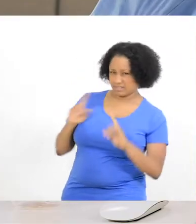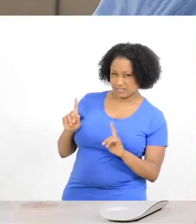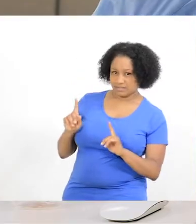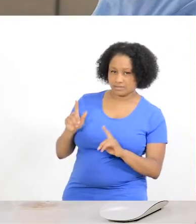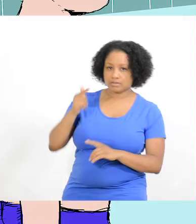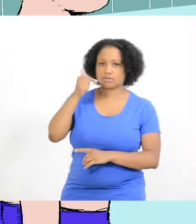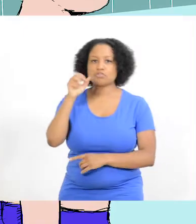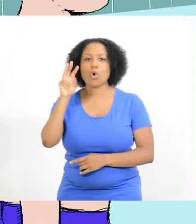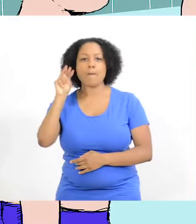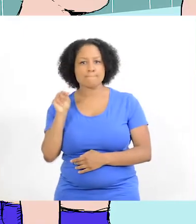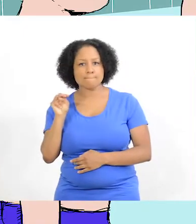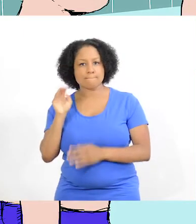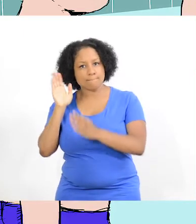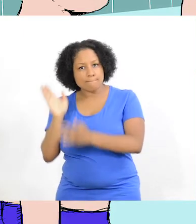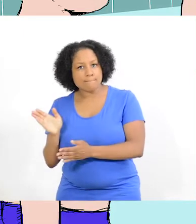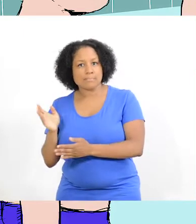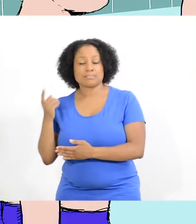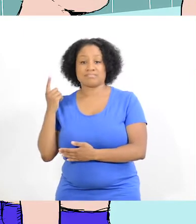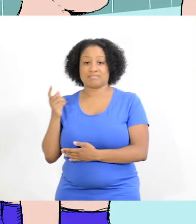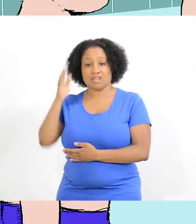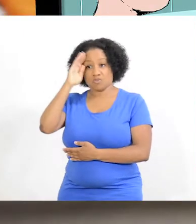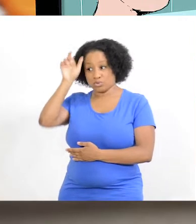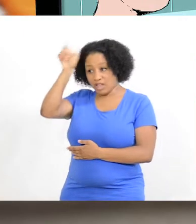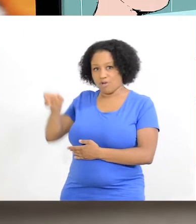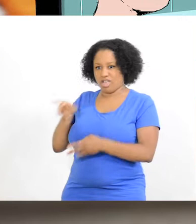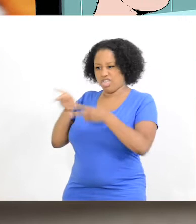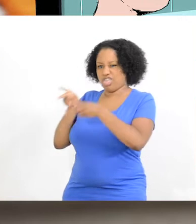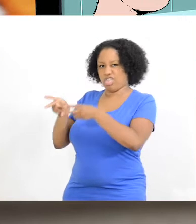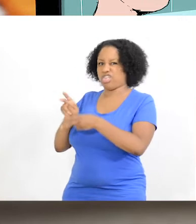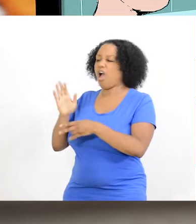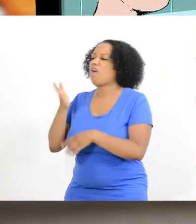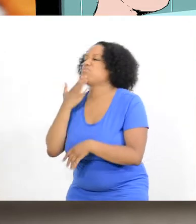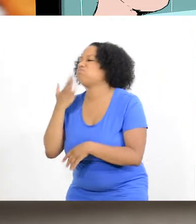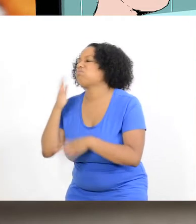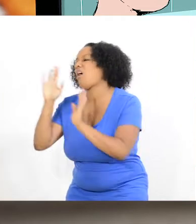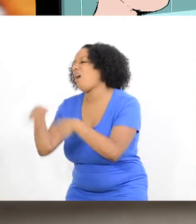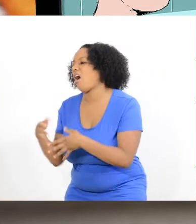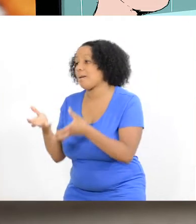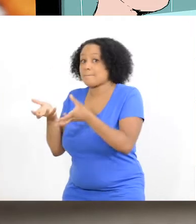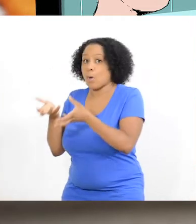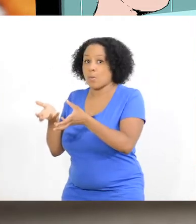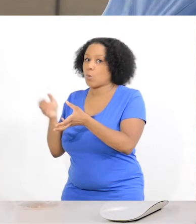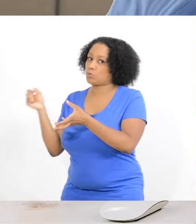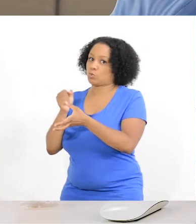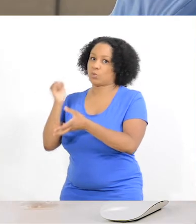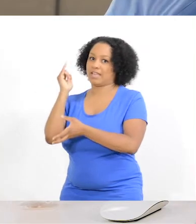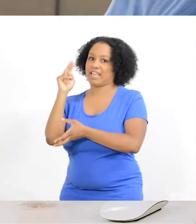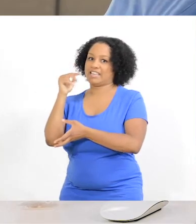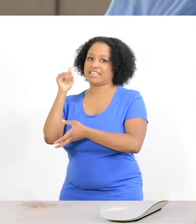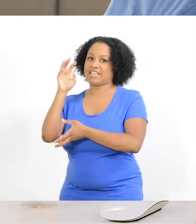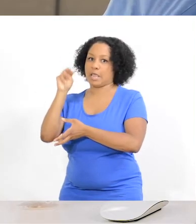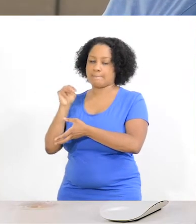Tom? Die Jungs machen sich auf Toms Kosten lustig und nutzen aus, dass der Hintern ein intimer Körperteil ist. Für